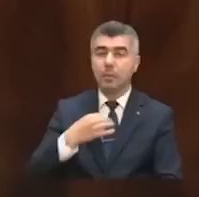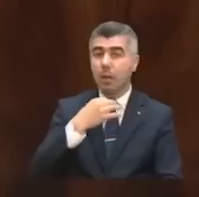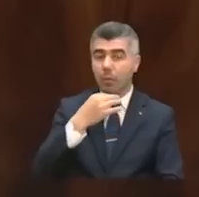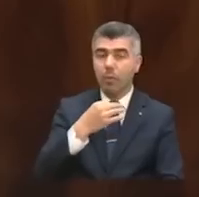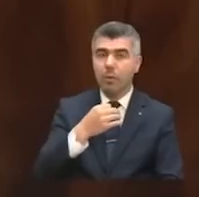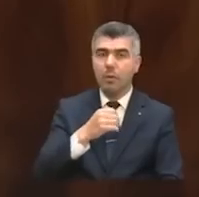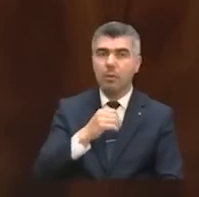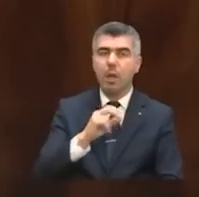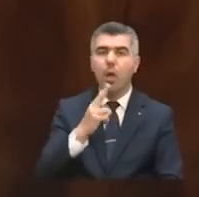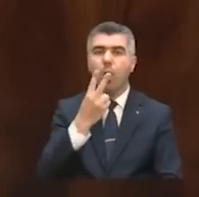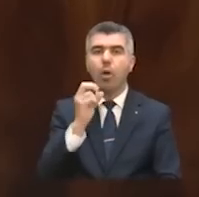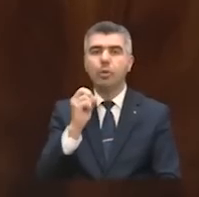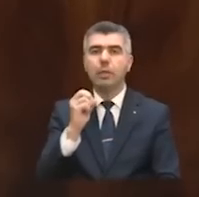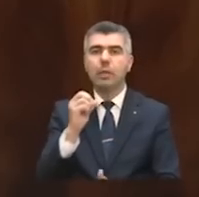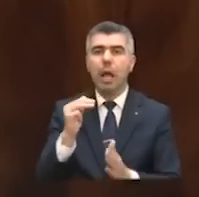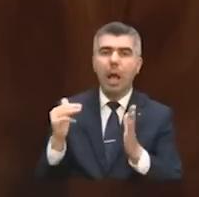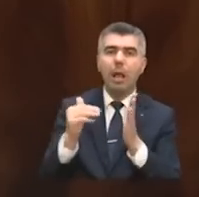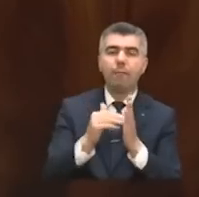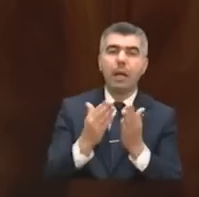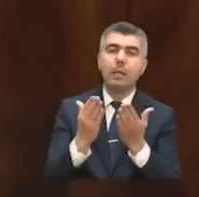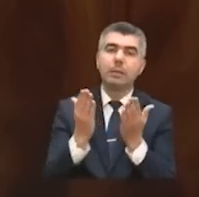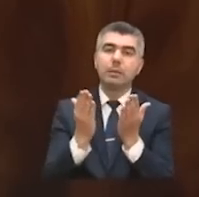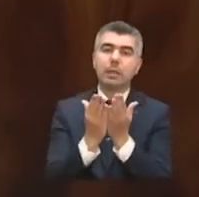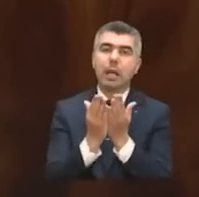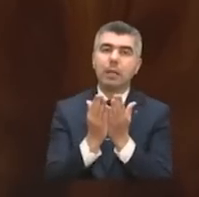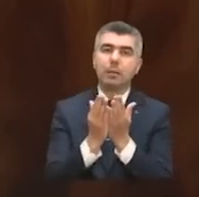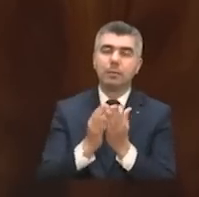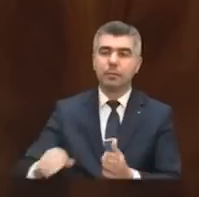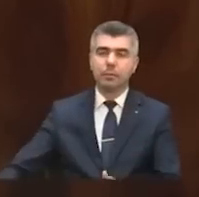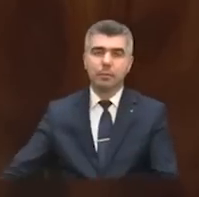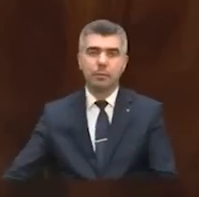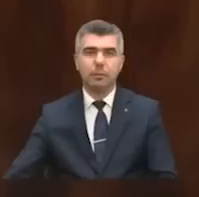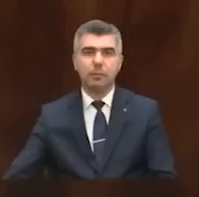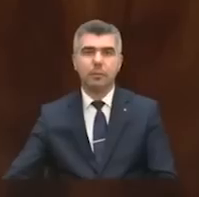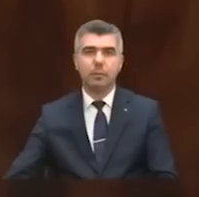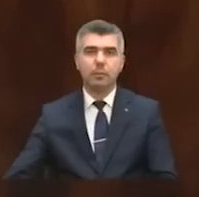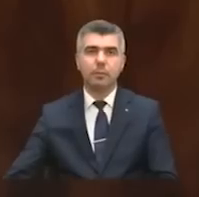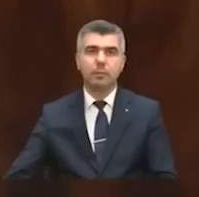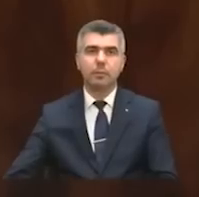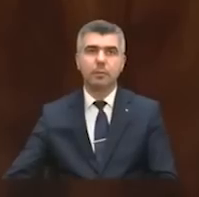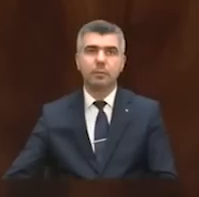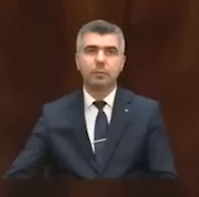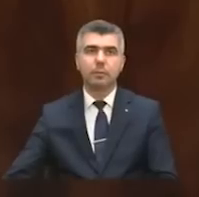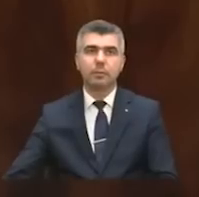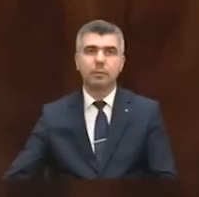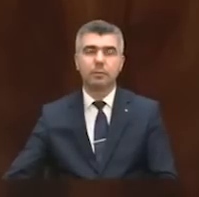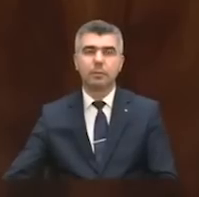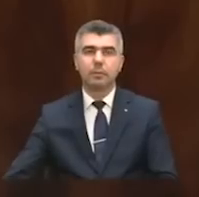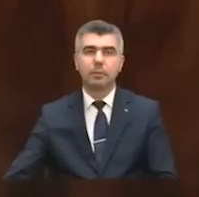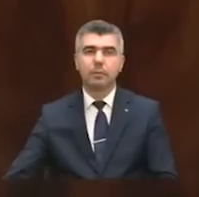بغينا 20,000 طالب جديد،